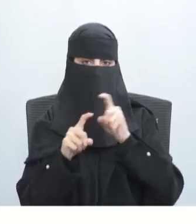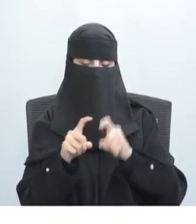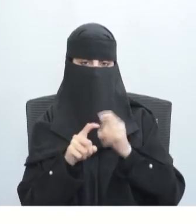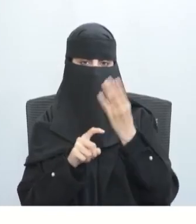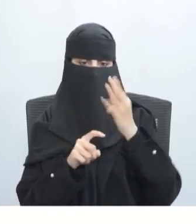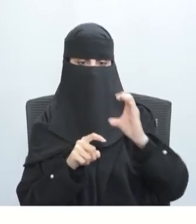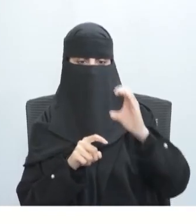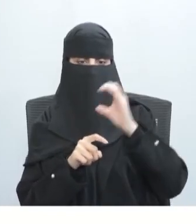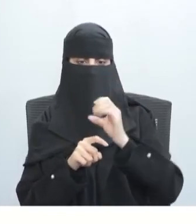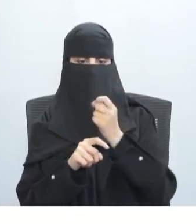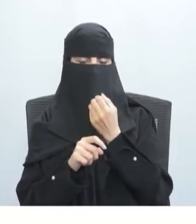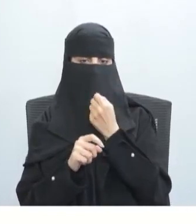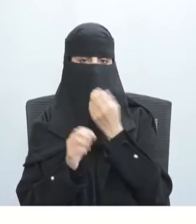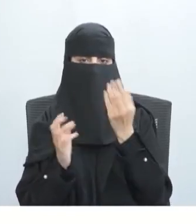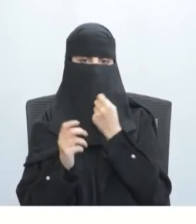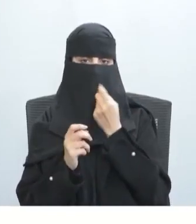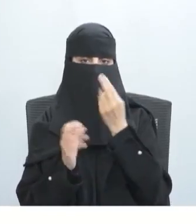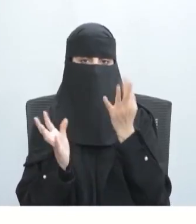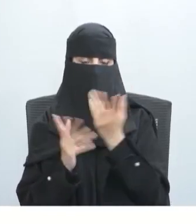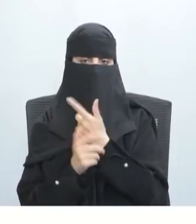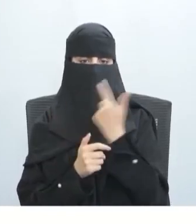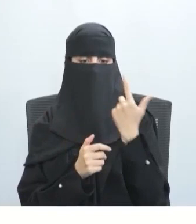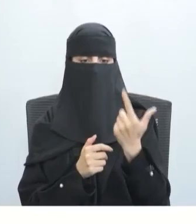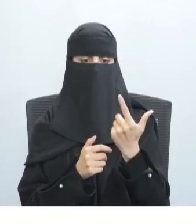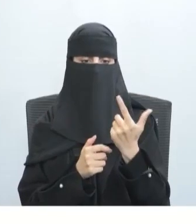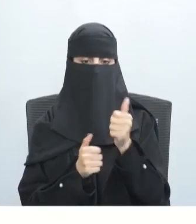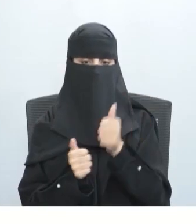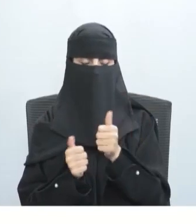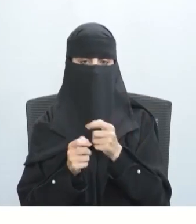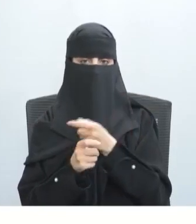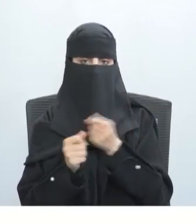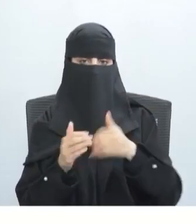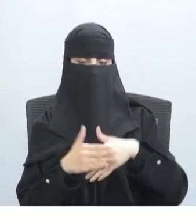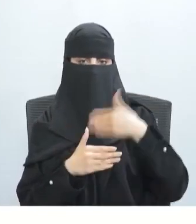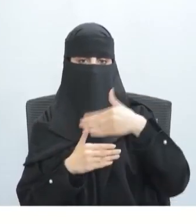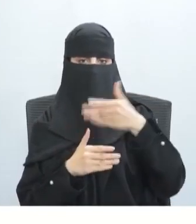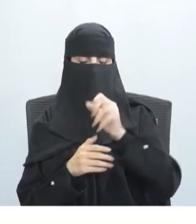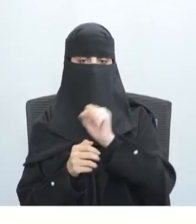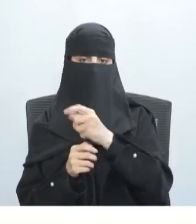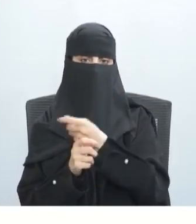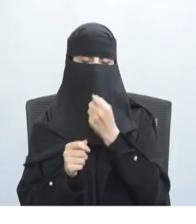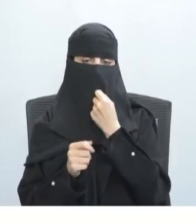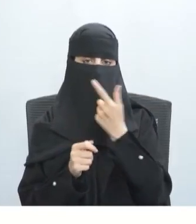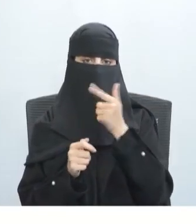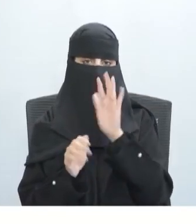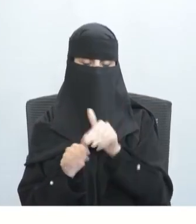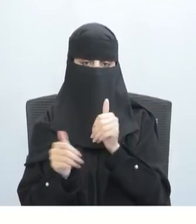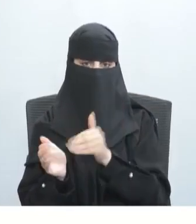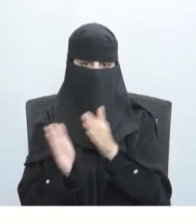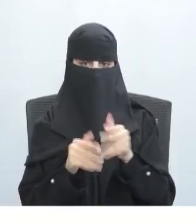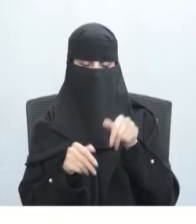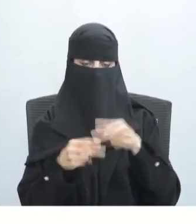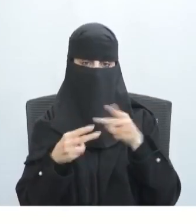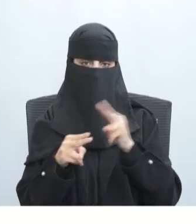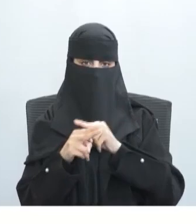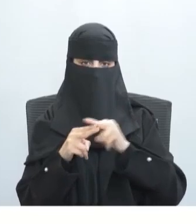4% لمده سبع سنوات ما القيمه المستقبليه لهذا المبلغ اذا لديك معطيات ولديك العديد